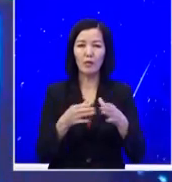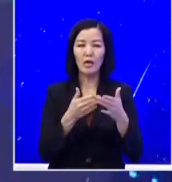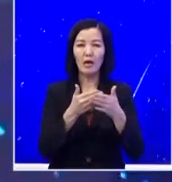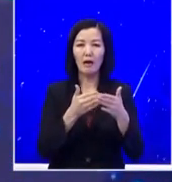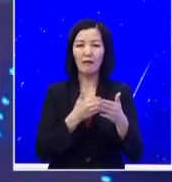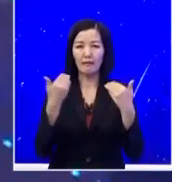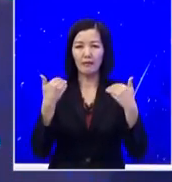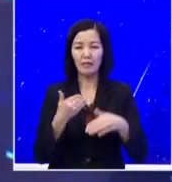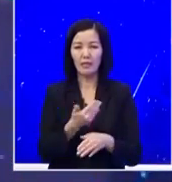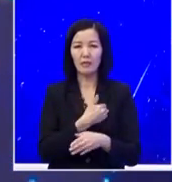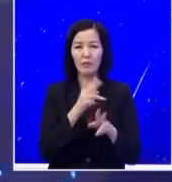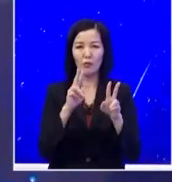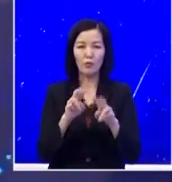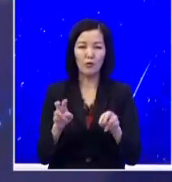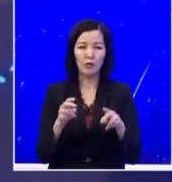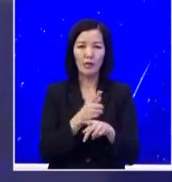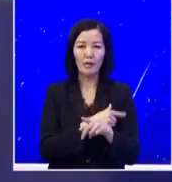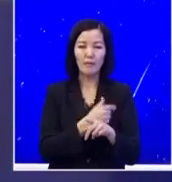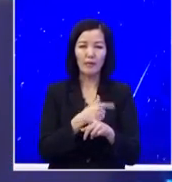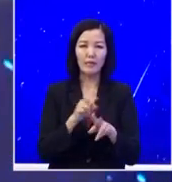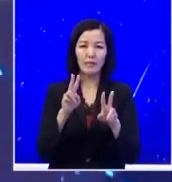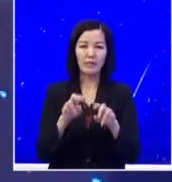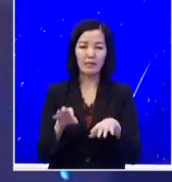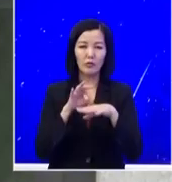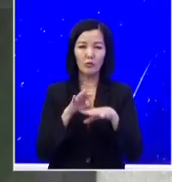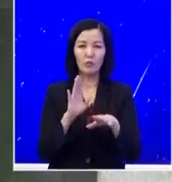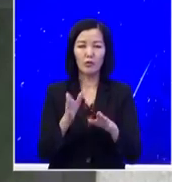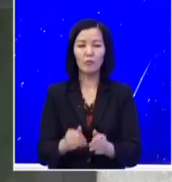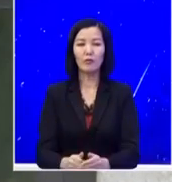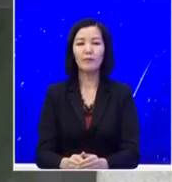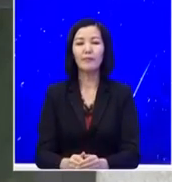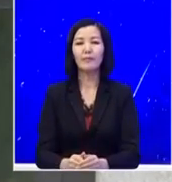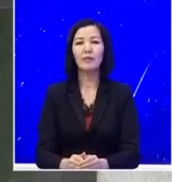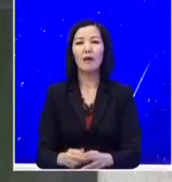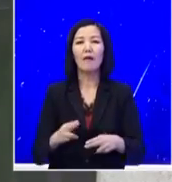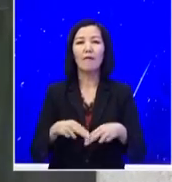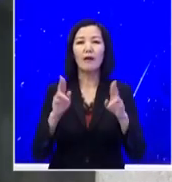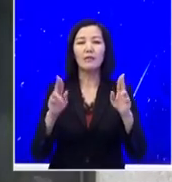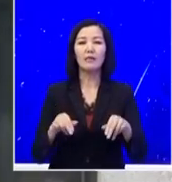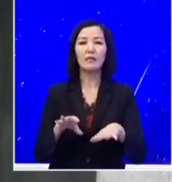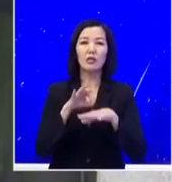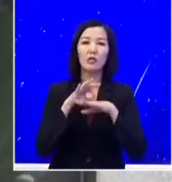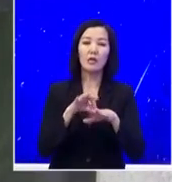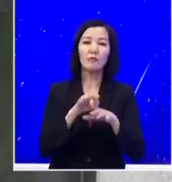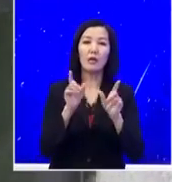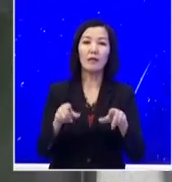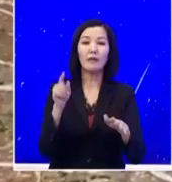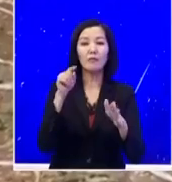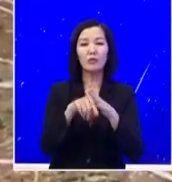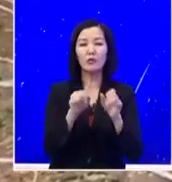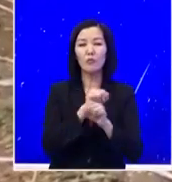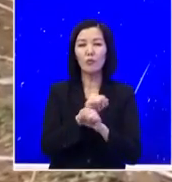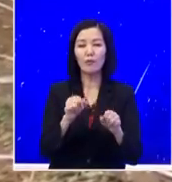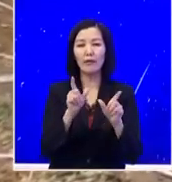дене температурасын өлшей отырып, медициналық тексеруден өтеді. Вокзалға шығарып салушы жолдастар да кіргізілмейді.